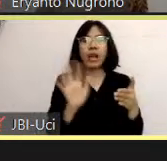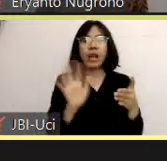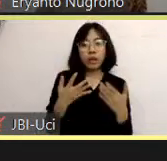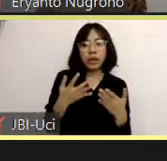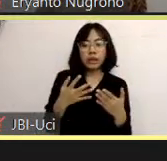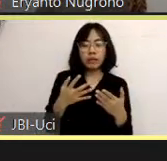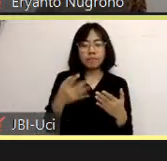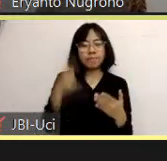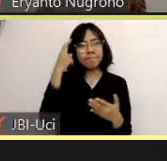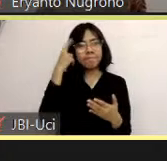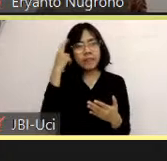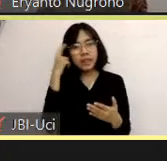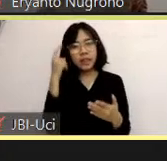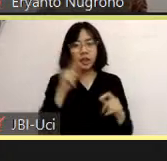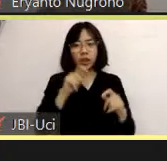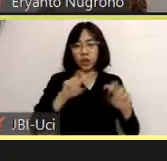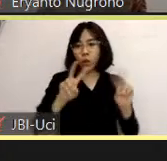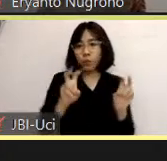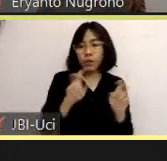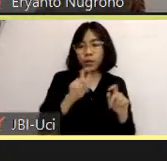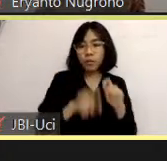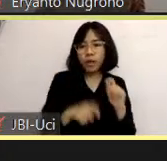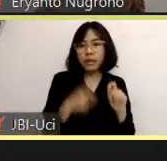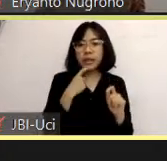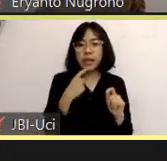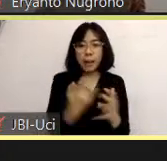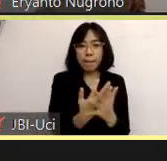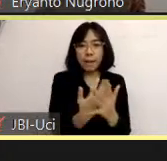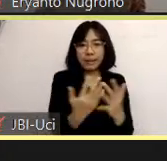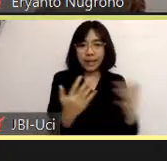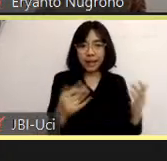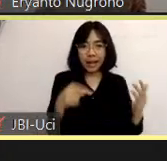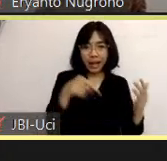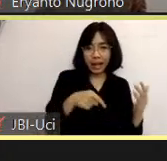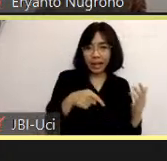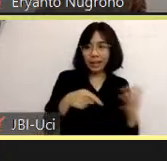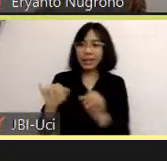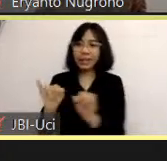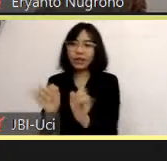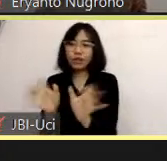bisa menghadapi pelemahan institusi-institusi